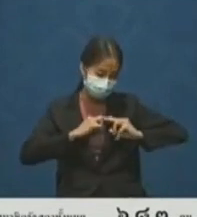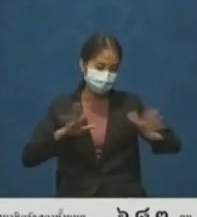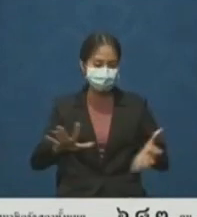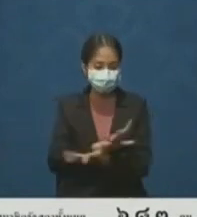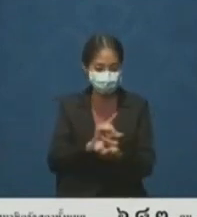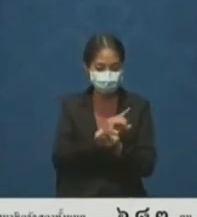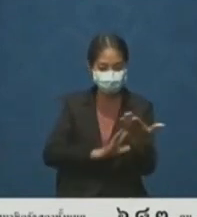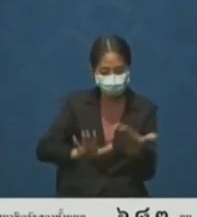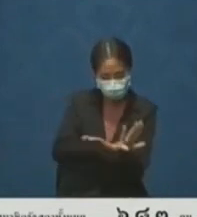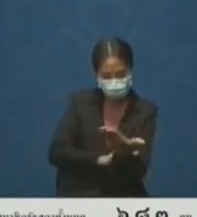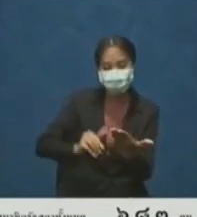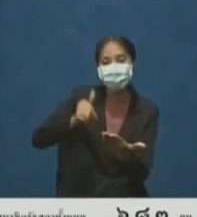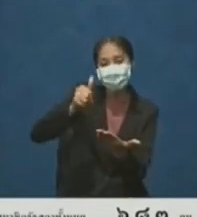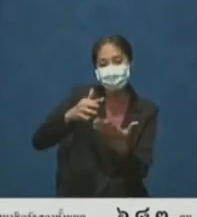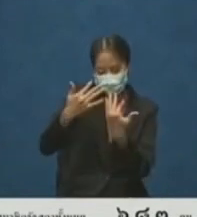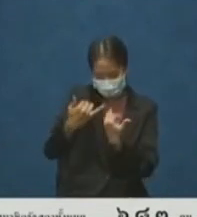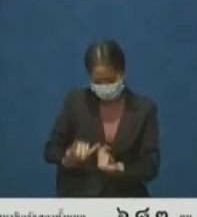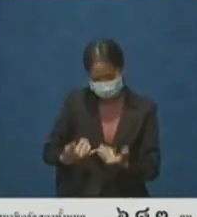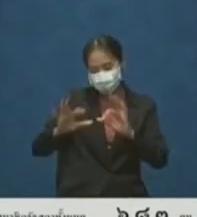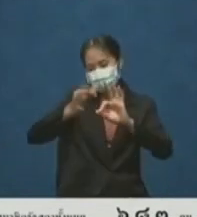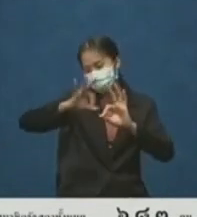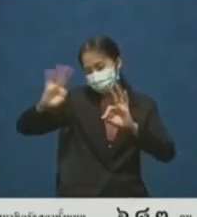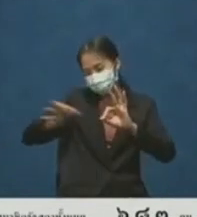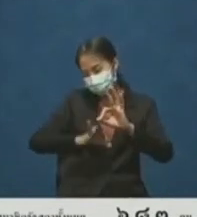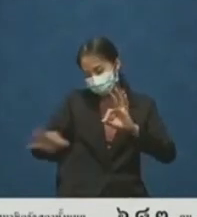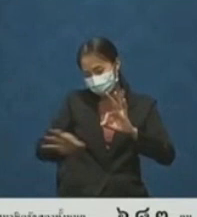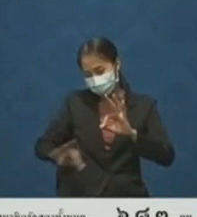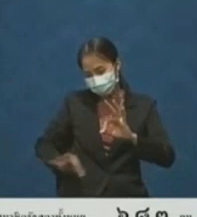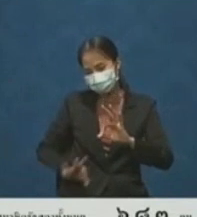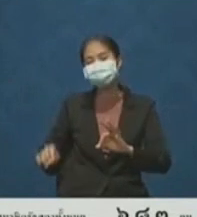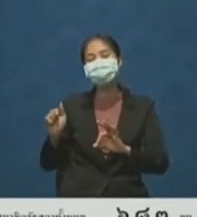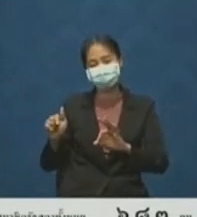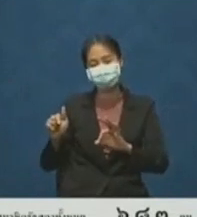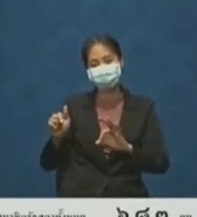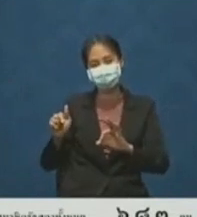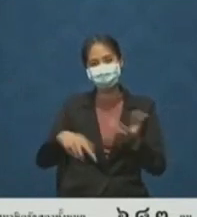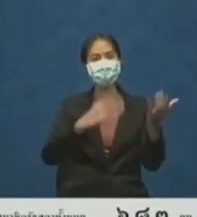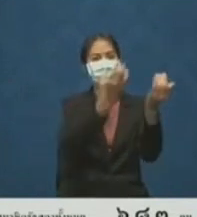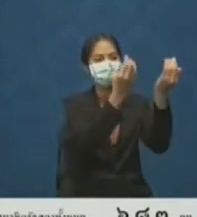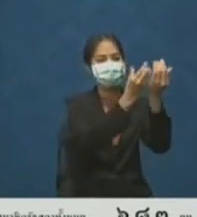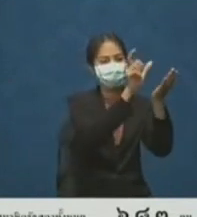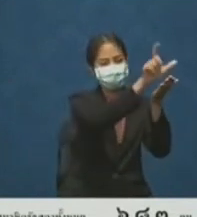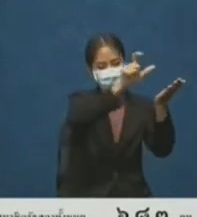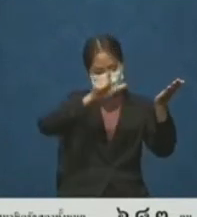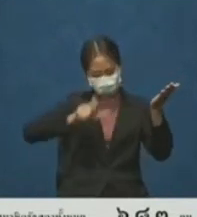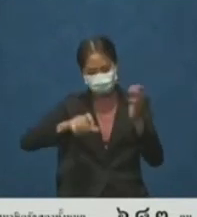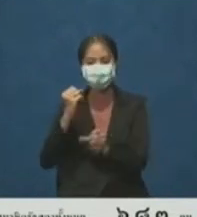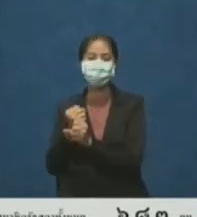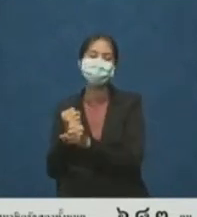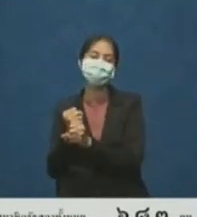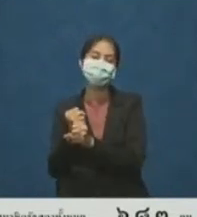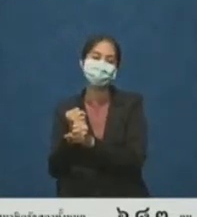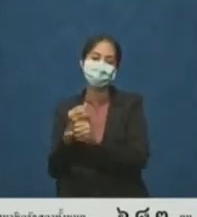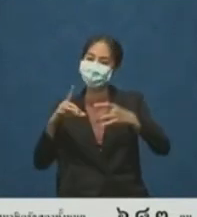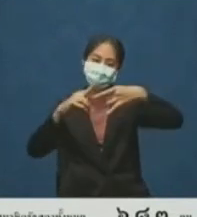อตนเองชุมชนและสังคมและประเทศจึงได้ปรากฏข้อความที่อยู่ข้างในเป็นภาษาของรัฐธรรมนูญครับจึงไม่ได้มีอะไรที่จะขั